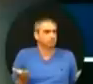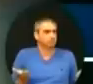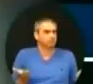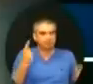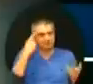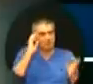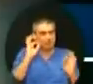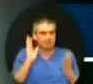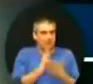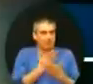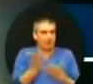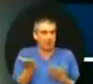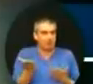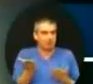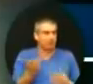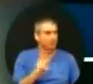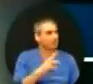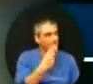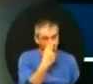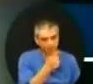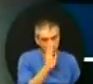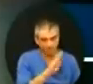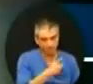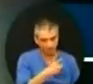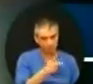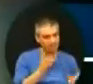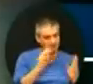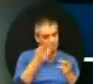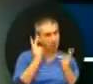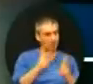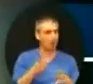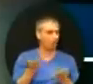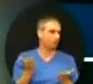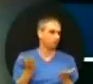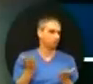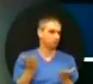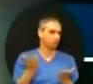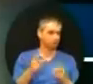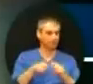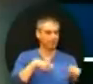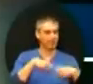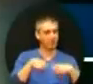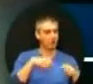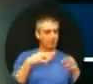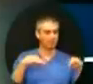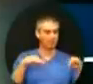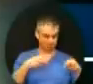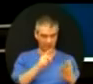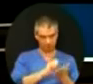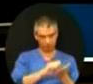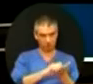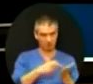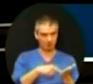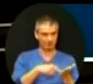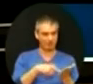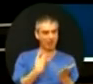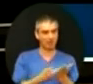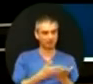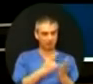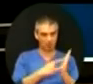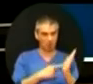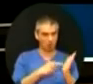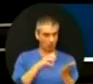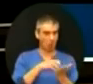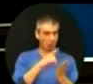ואין שכל בהחלטה. לא נראה לך שנתניהו, אם יכול היה לשים, לקרוא את הנייר הזה שעליו כתוב